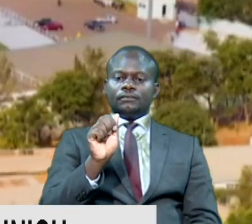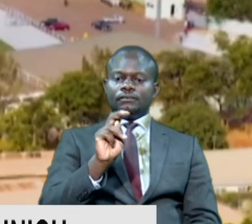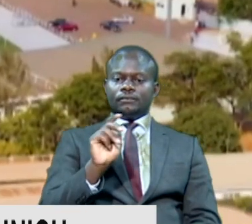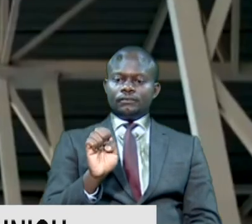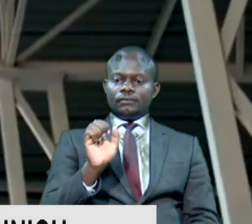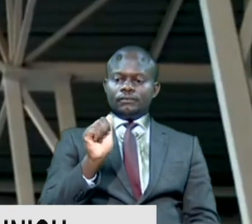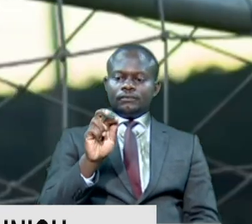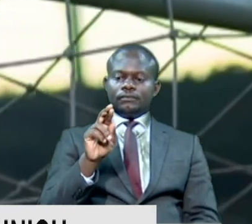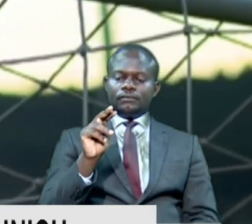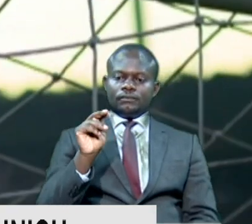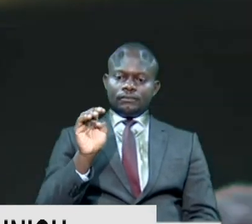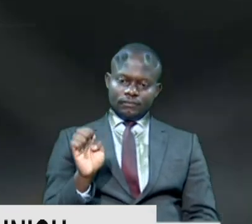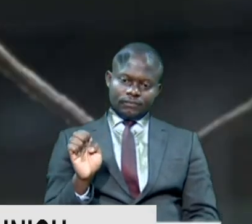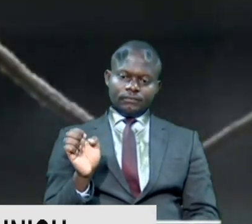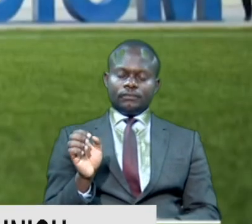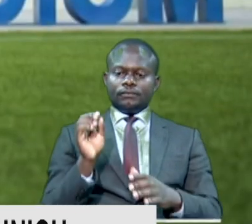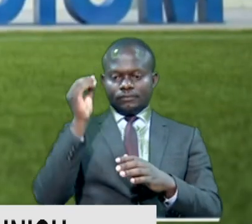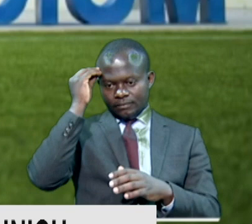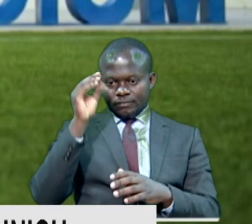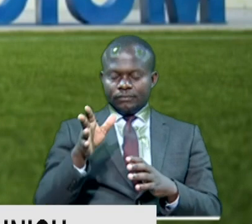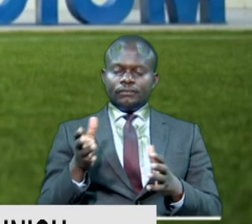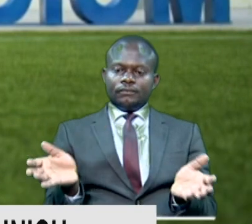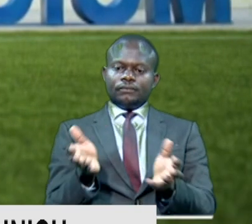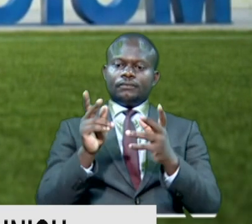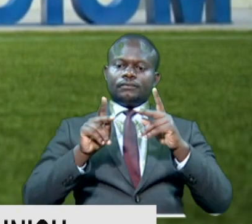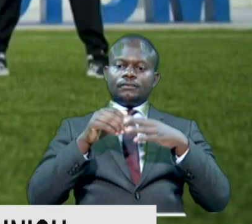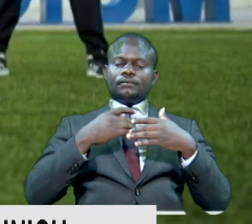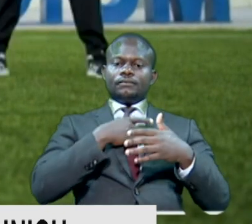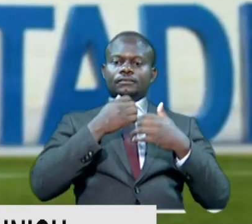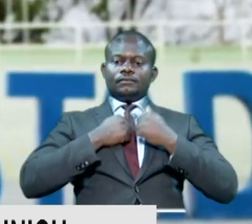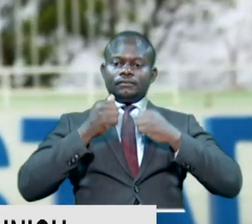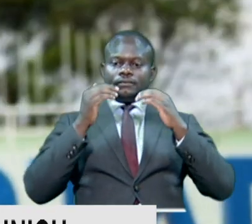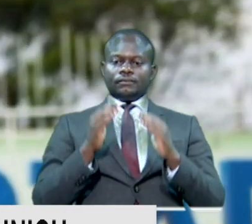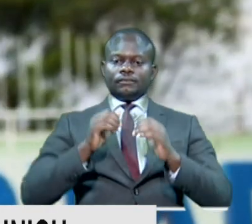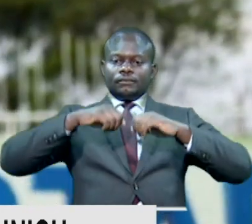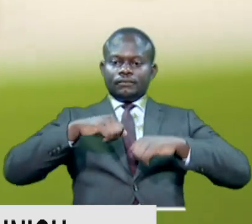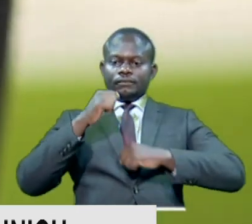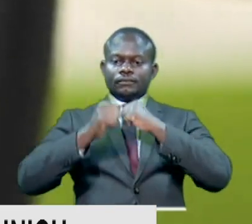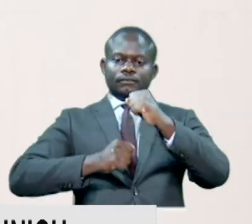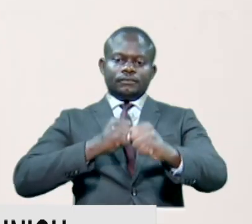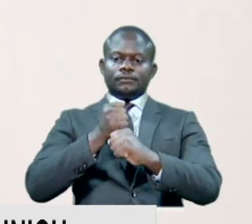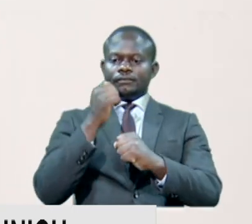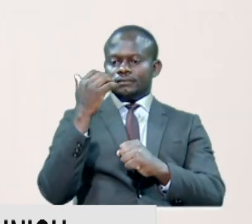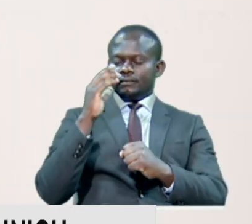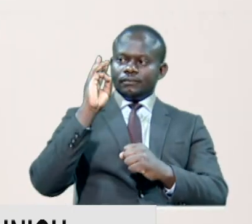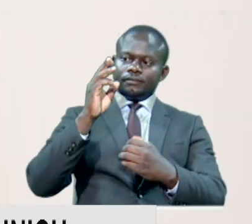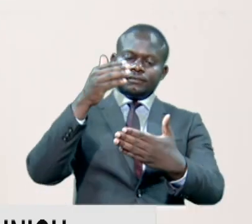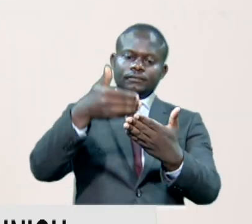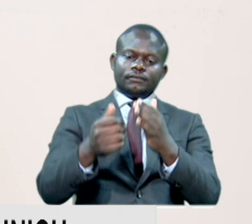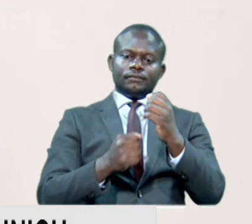hanyuzwe ubutumwa bukangurira abantu gusura u Rwanda n'amasezerano y'imyaka igera kuri 5 azageza mu mwaka